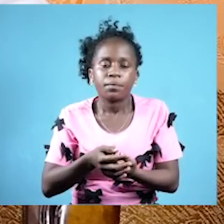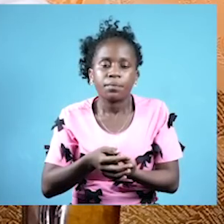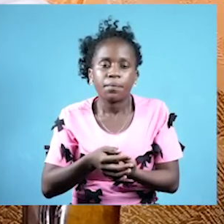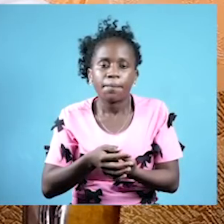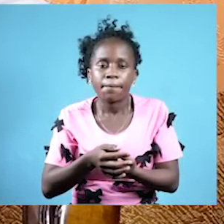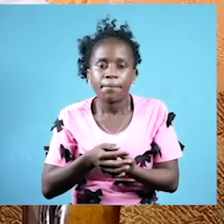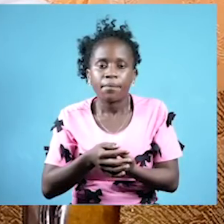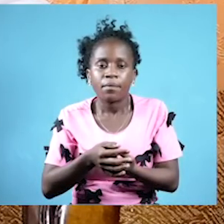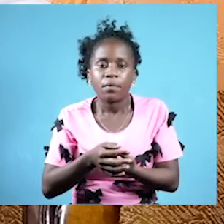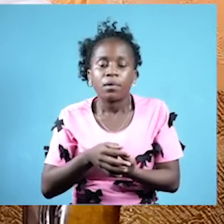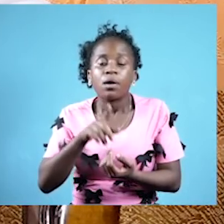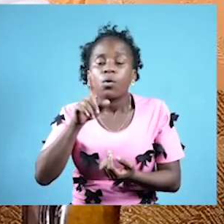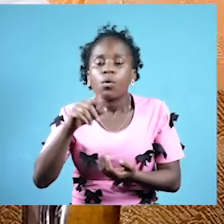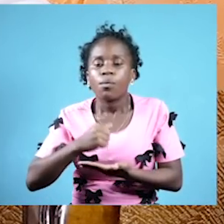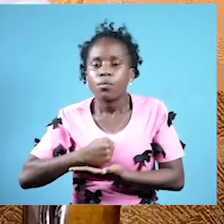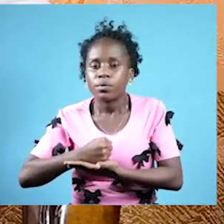wapo wawekezaji